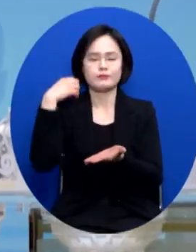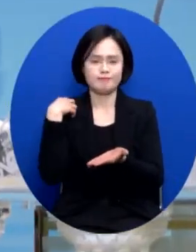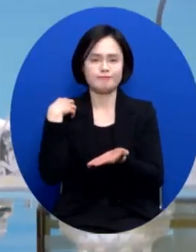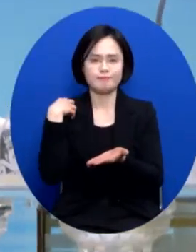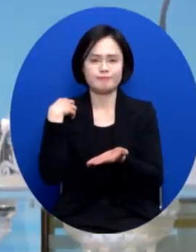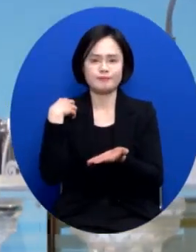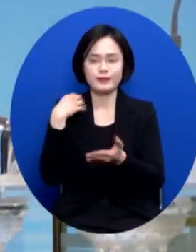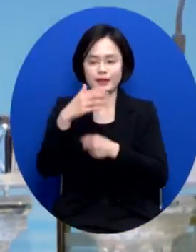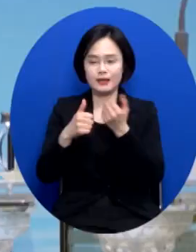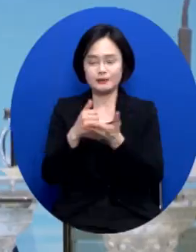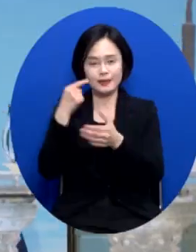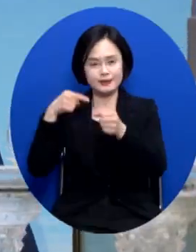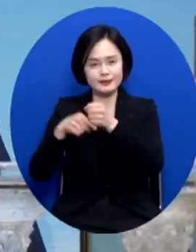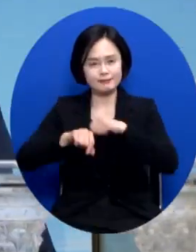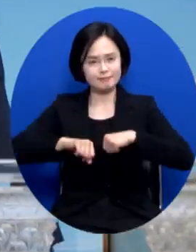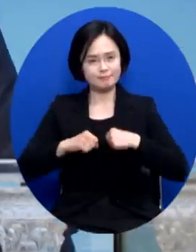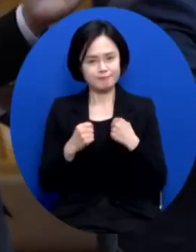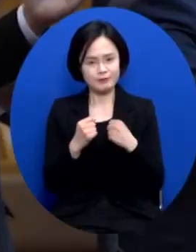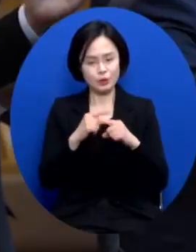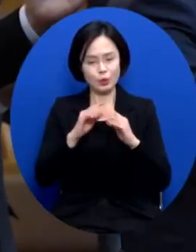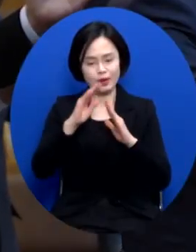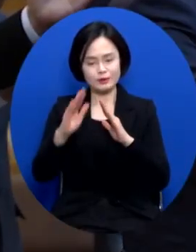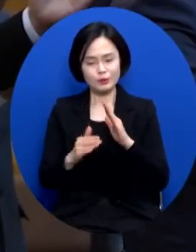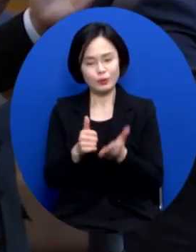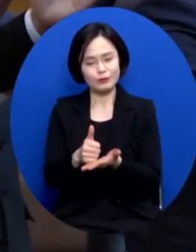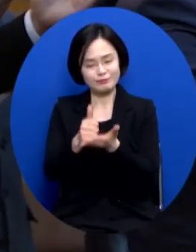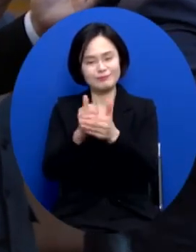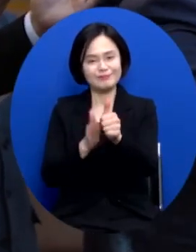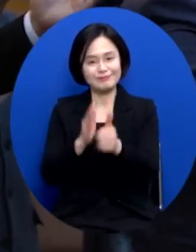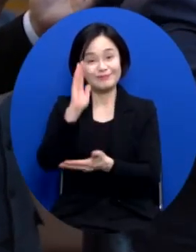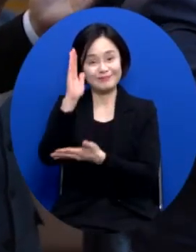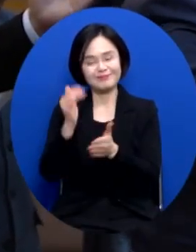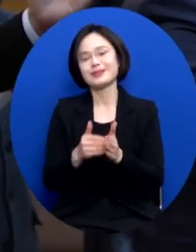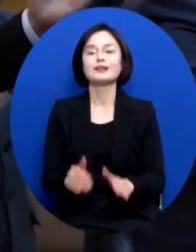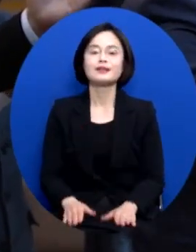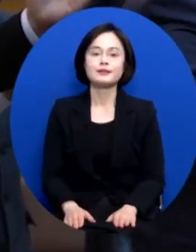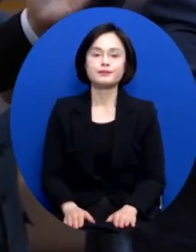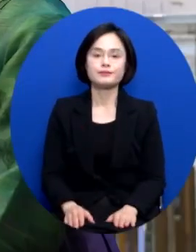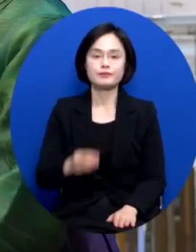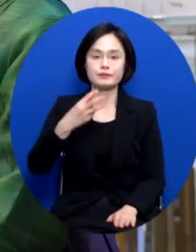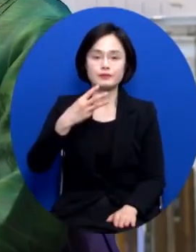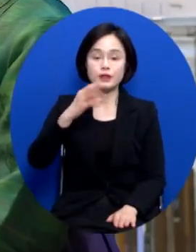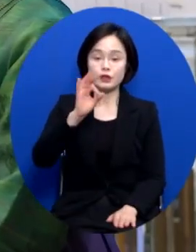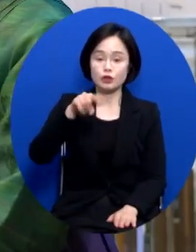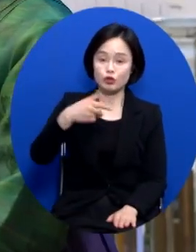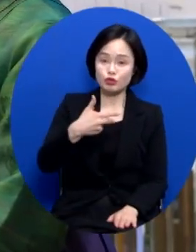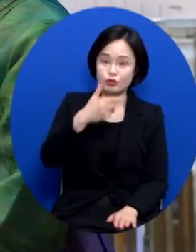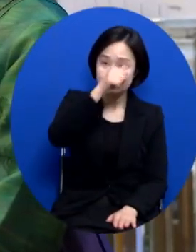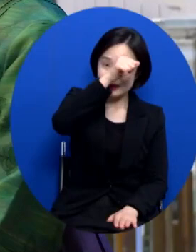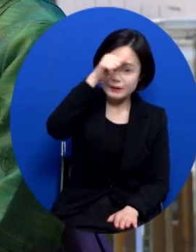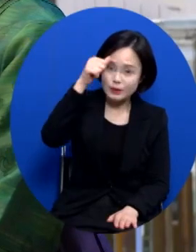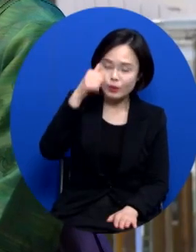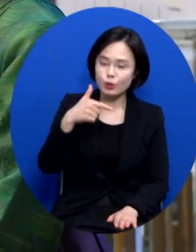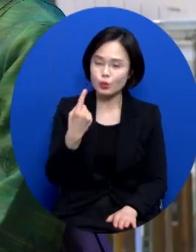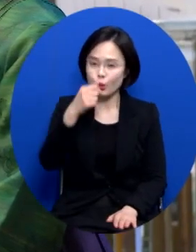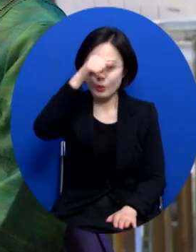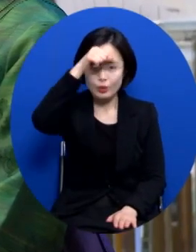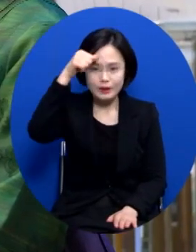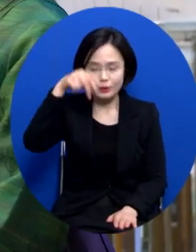더욱 교회와 성도를 섬기고 품길 바란다고 전했습니다. 아울러 윤상철 장로, 노수중